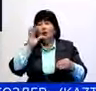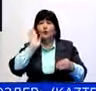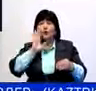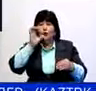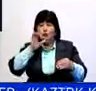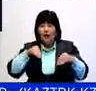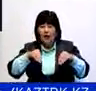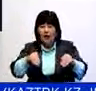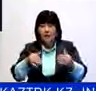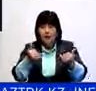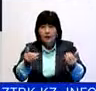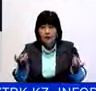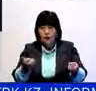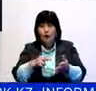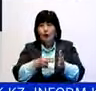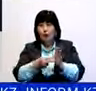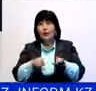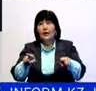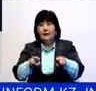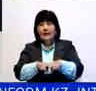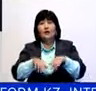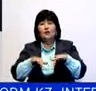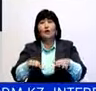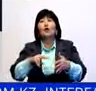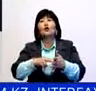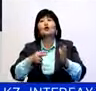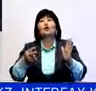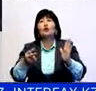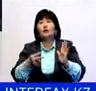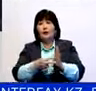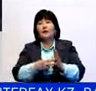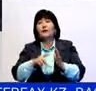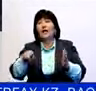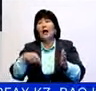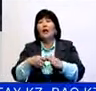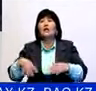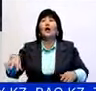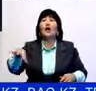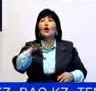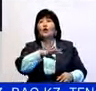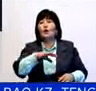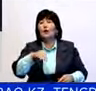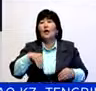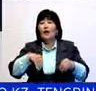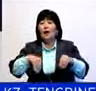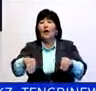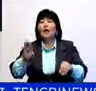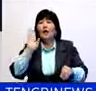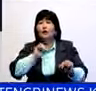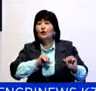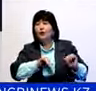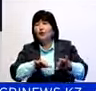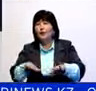жұмыстары жобаға сәйкес жүргізілуде. Жоспарымыз қала көлеміндегі аяқ су баратын